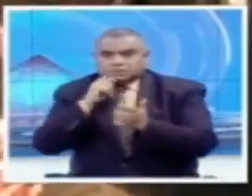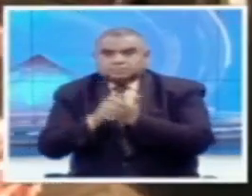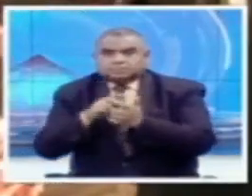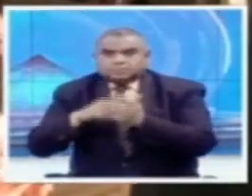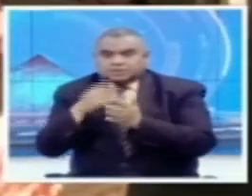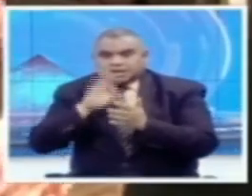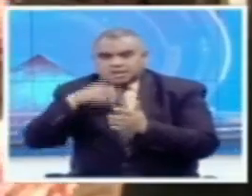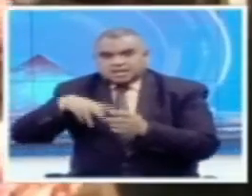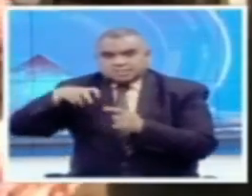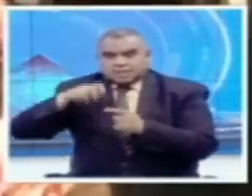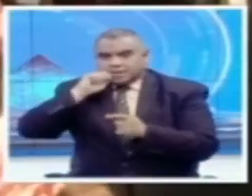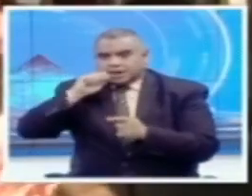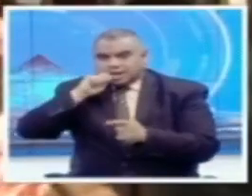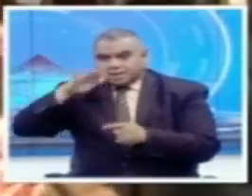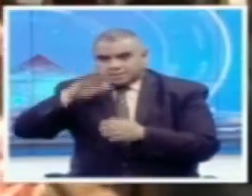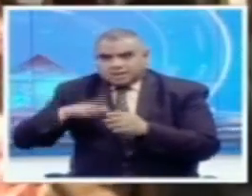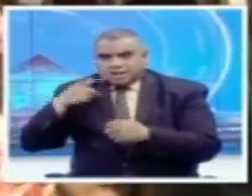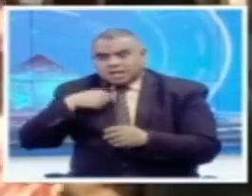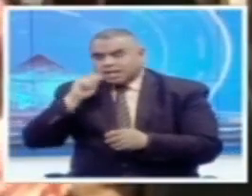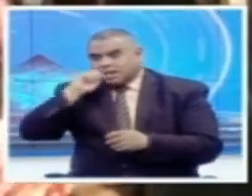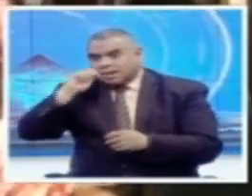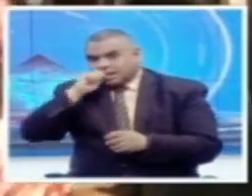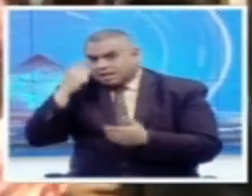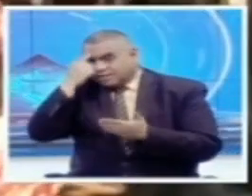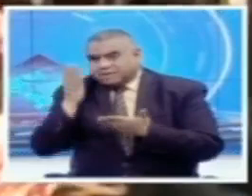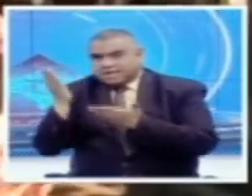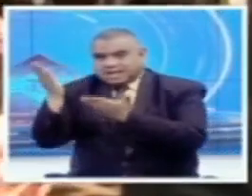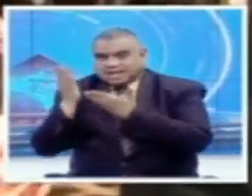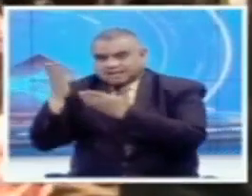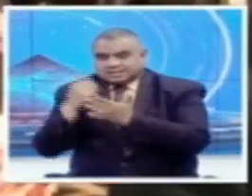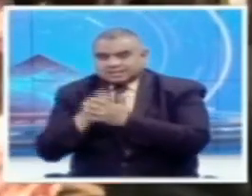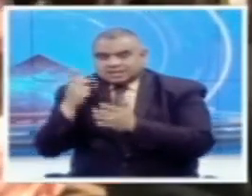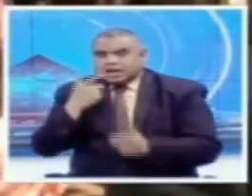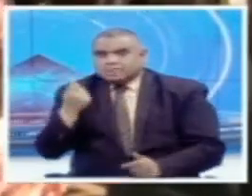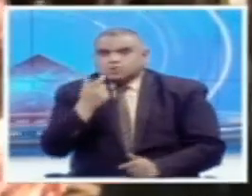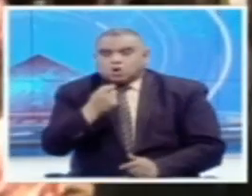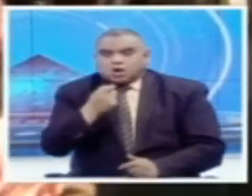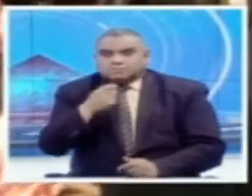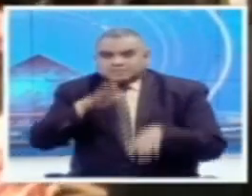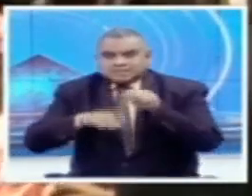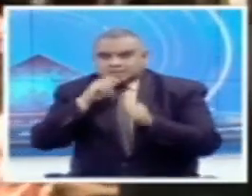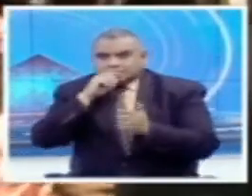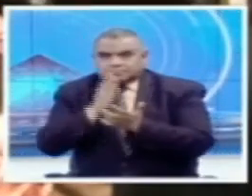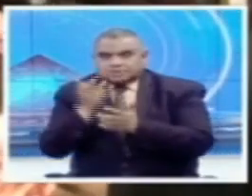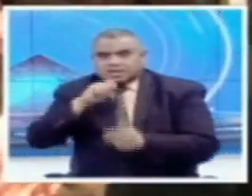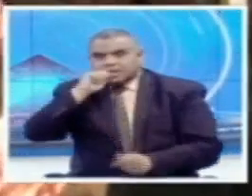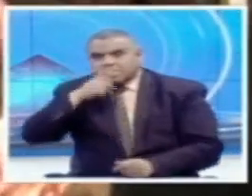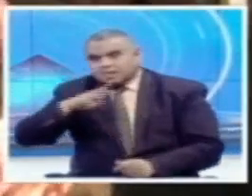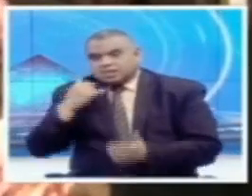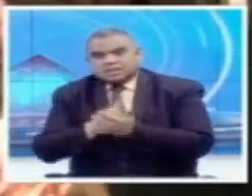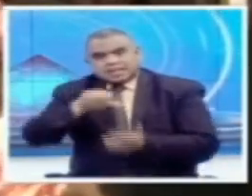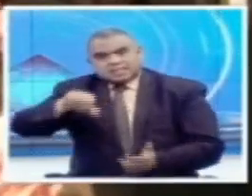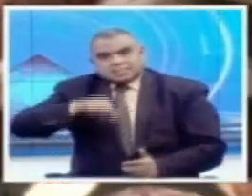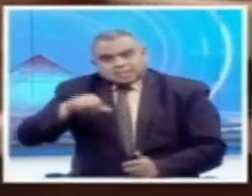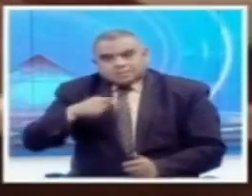80 جنيه، اللحوم الهندي من أجود الأنواع المجمدة ب 55 جنيه، بالإضافة إلى السلع الحرة والسلع التموينية